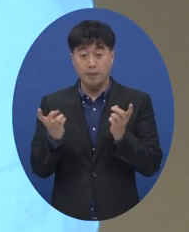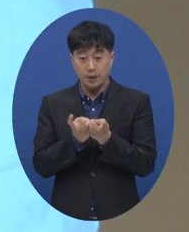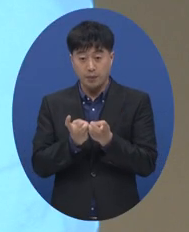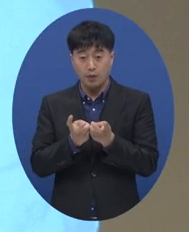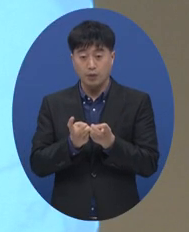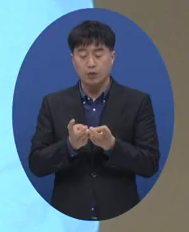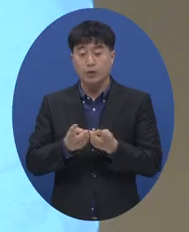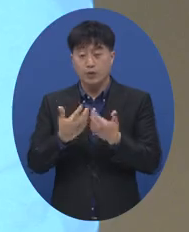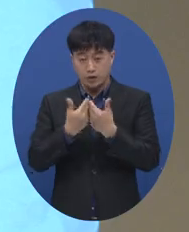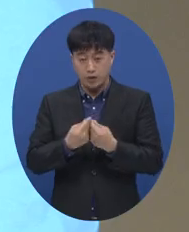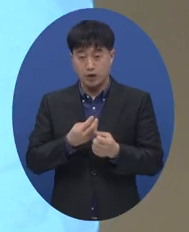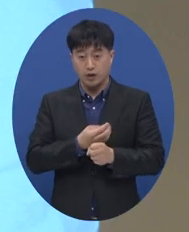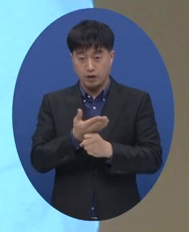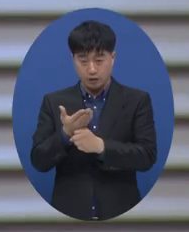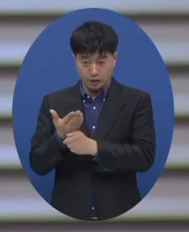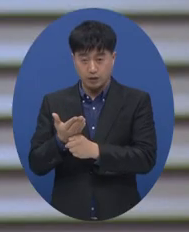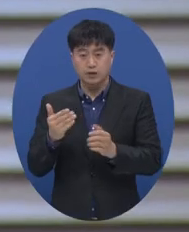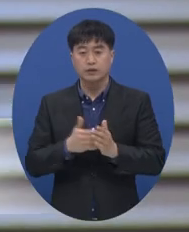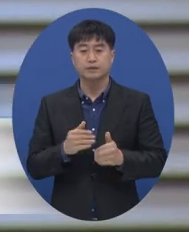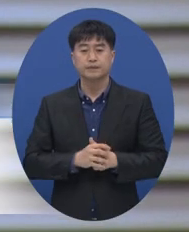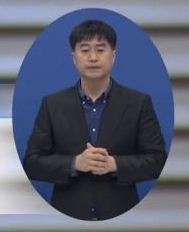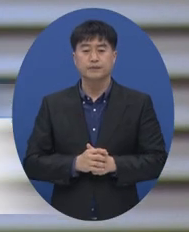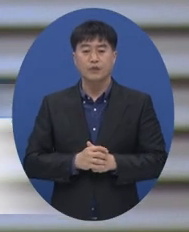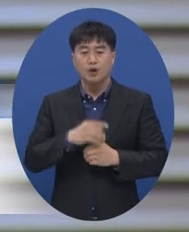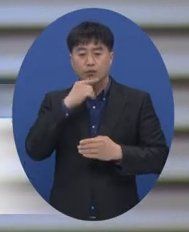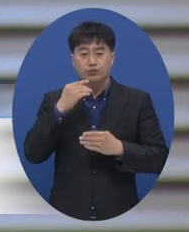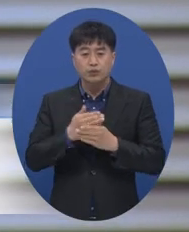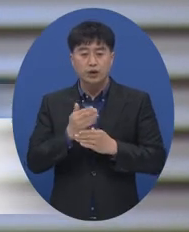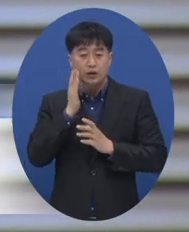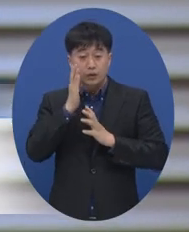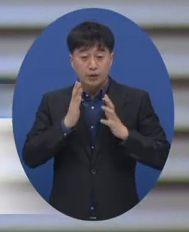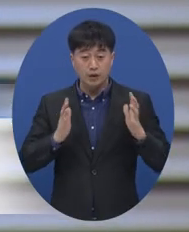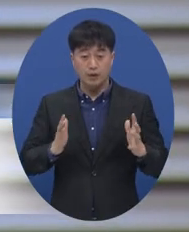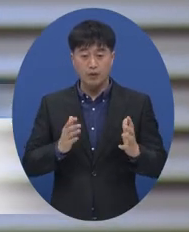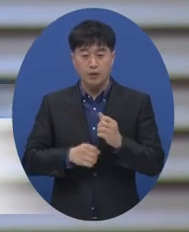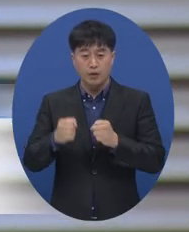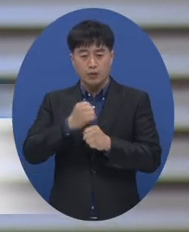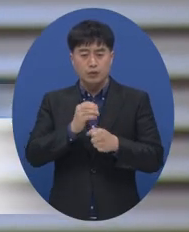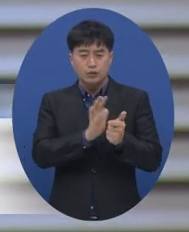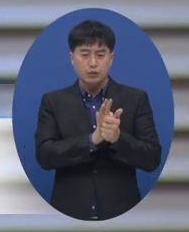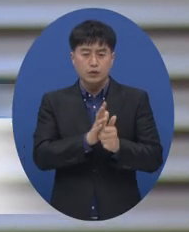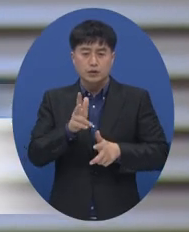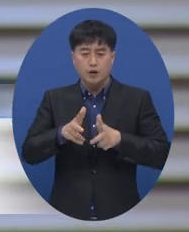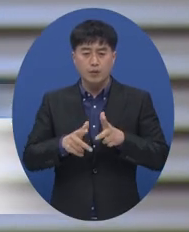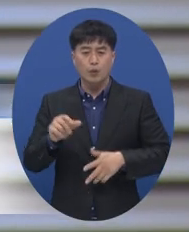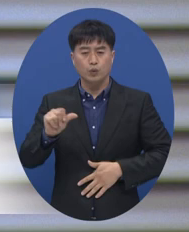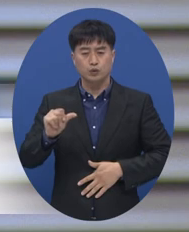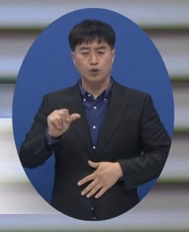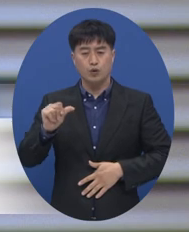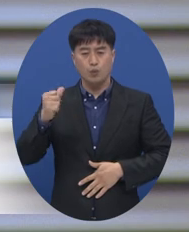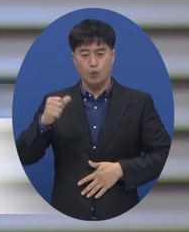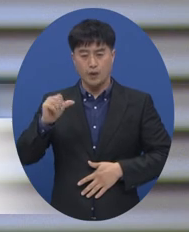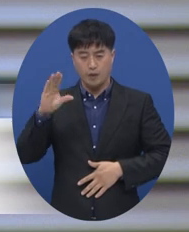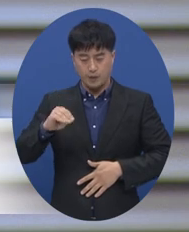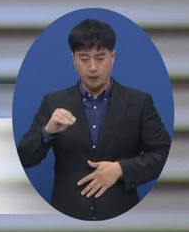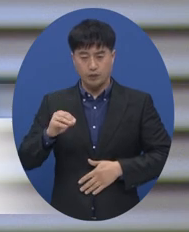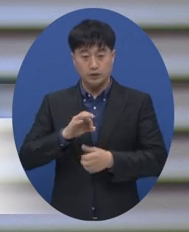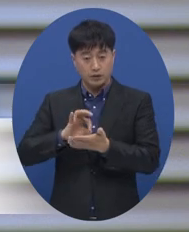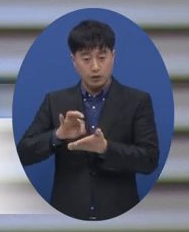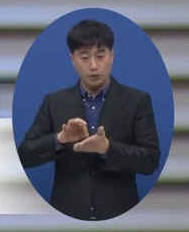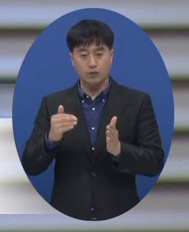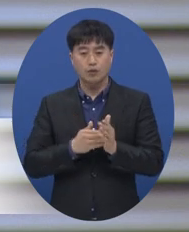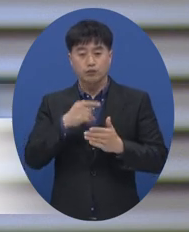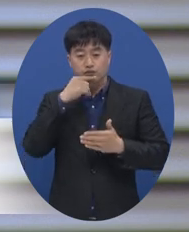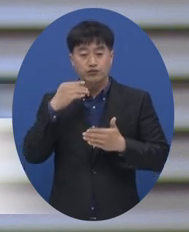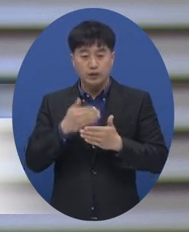사례 공유가 이어졌습니다. 북한의 이제 산림회복 지원 사업에 이제 뭐 5,500만 원좀 썼었고요. 북한